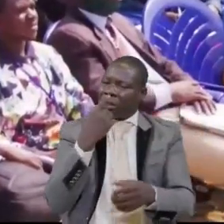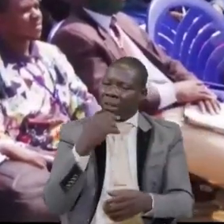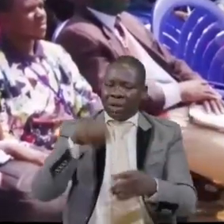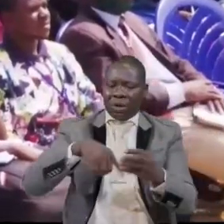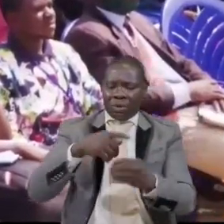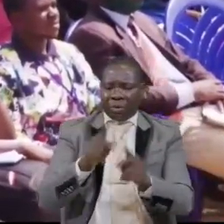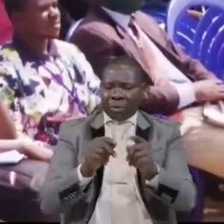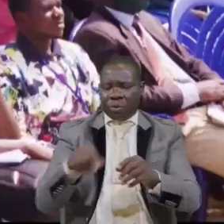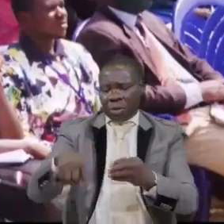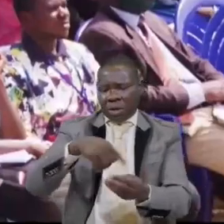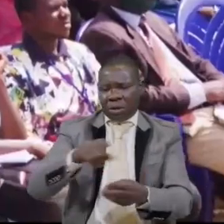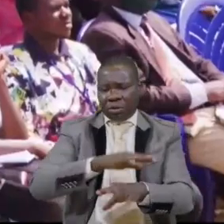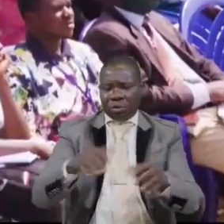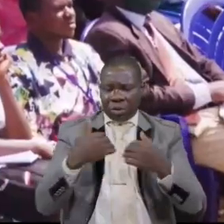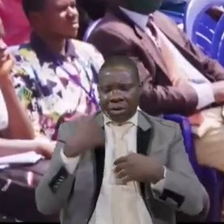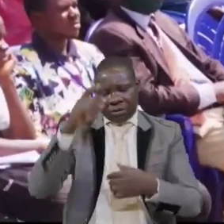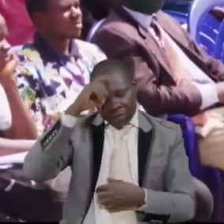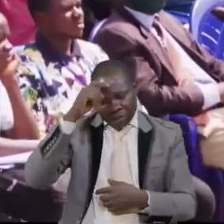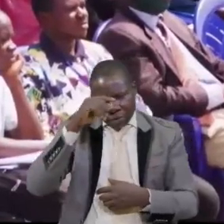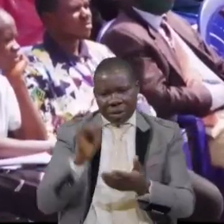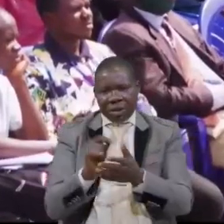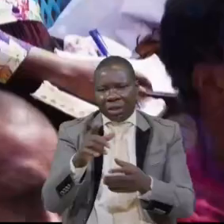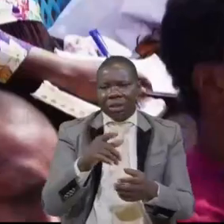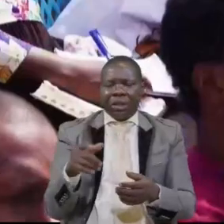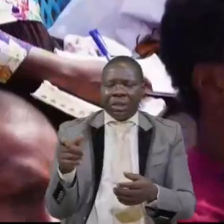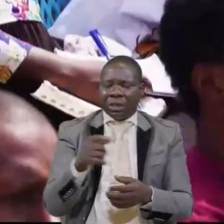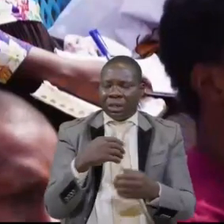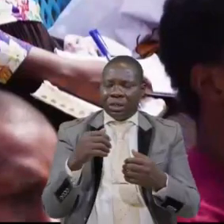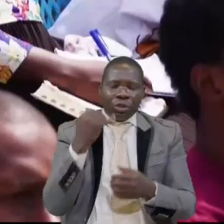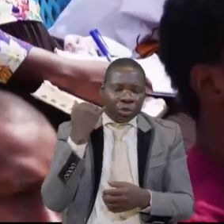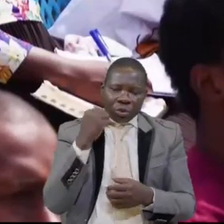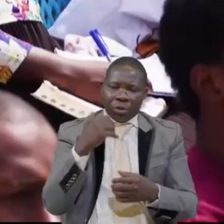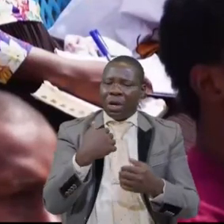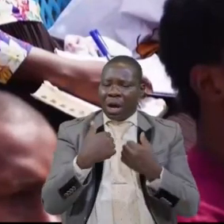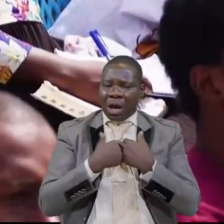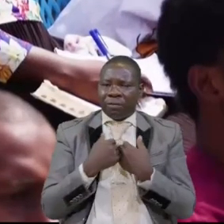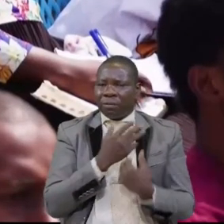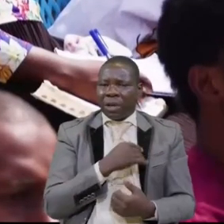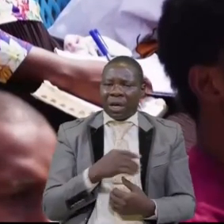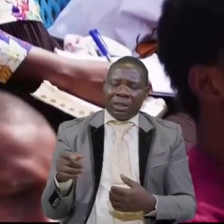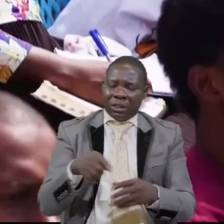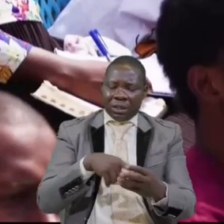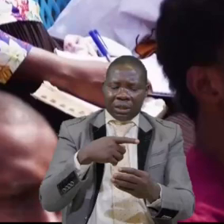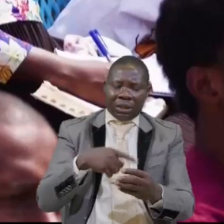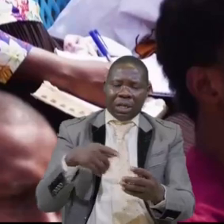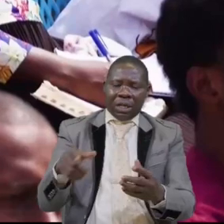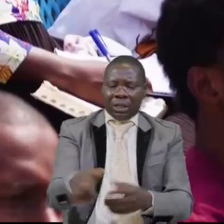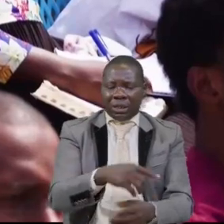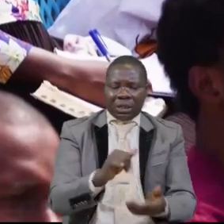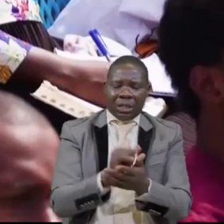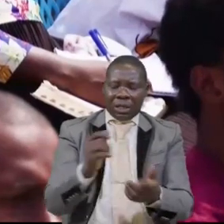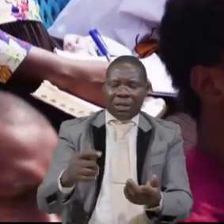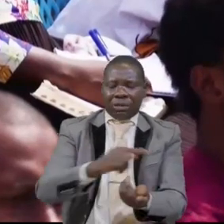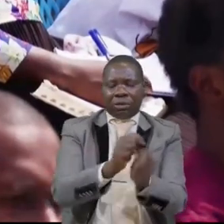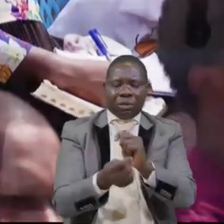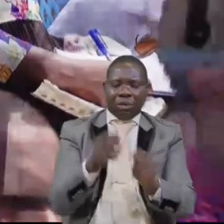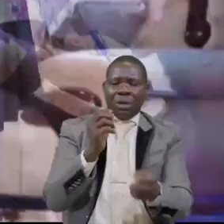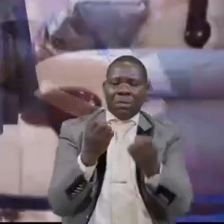la sagesse qu'ils doivent avoir. Ils n'ont pas la connaissance qu'ils doivent avoir. Mais ceux qui auront conduit la multitude à la